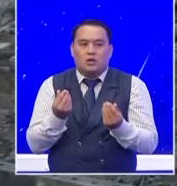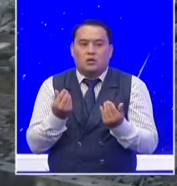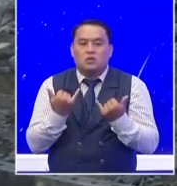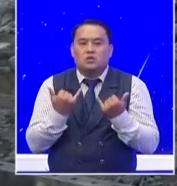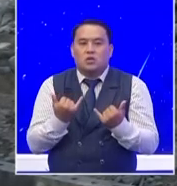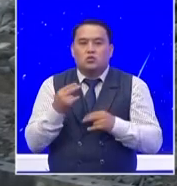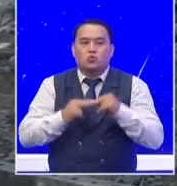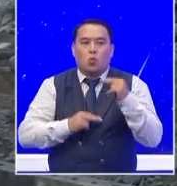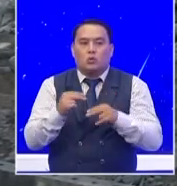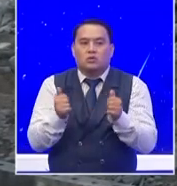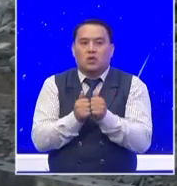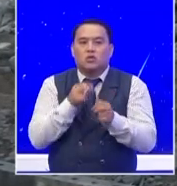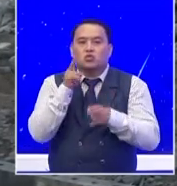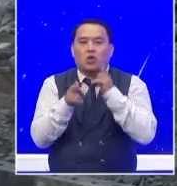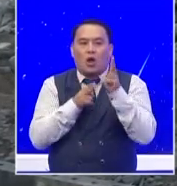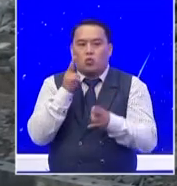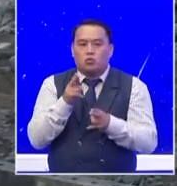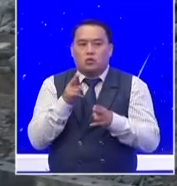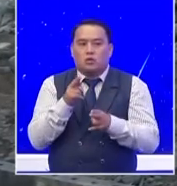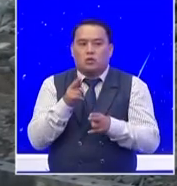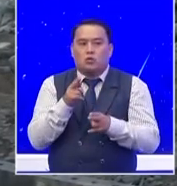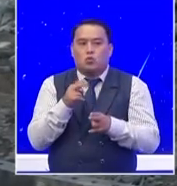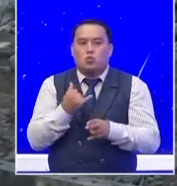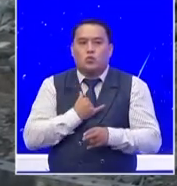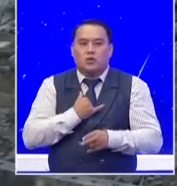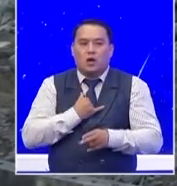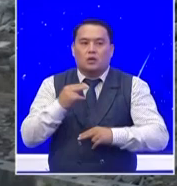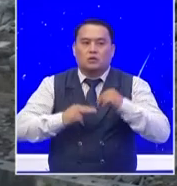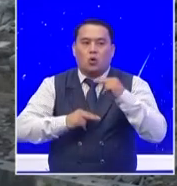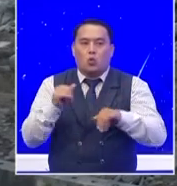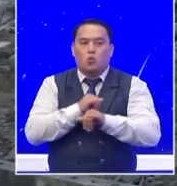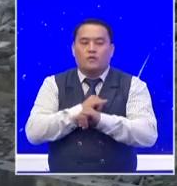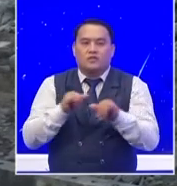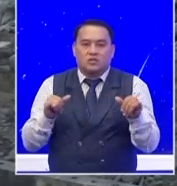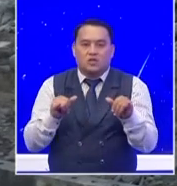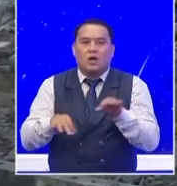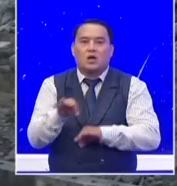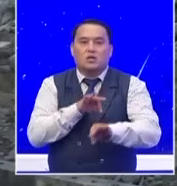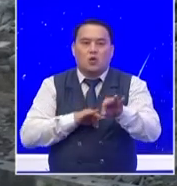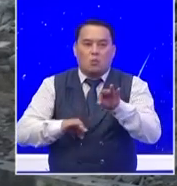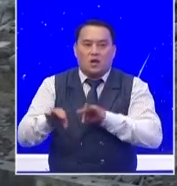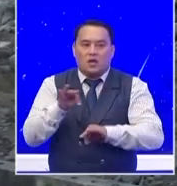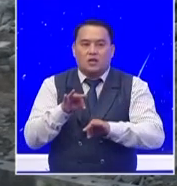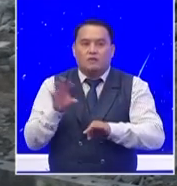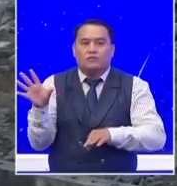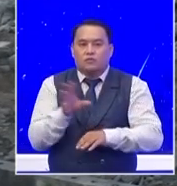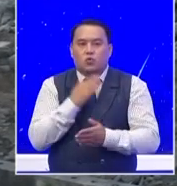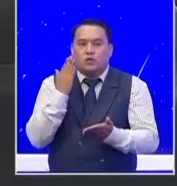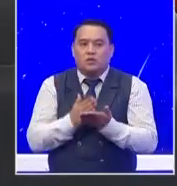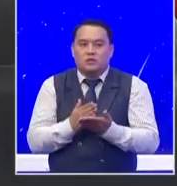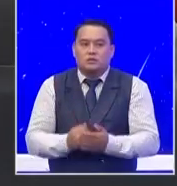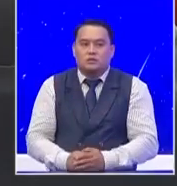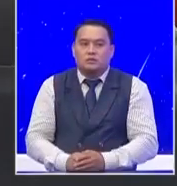строю магазин, вот соседи все жалуются. У меня рабочий проект, строительство на разрешение, эскизный проект. Что есть?